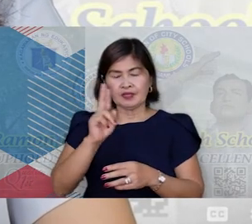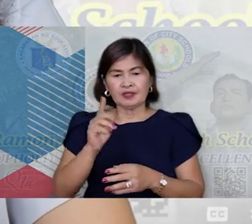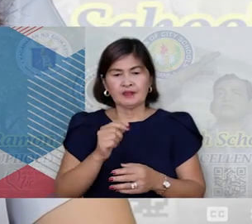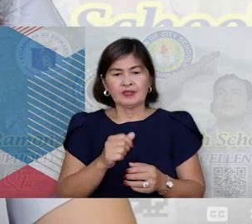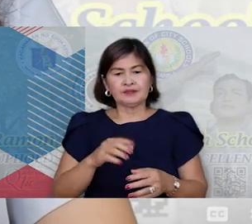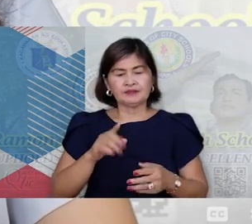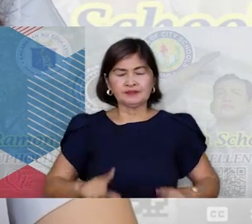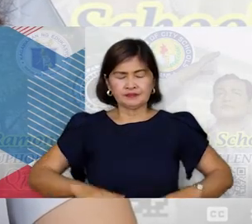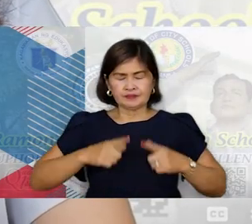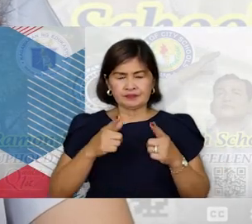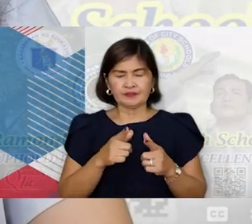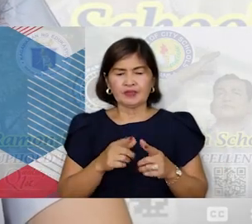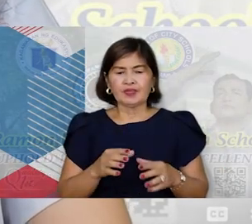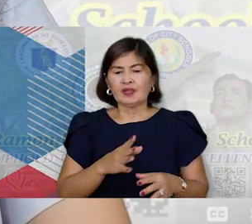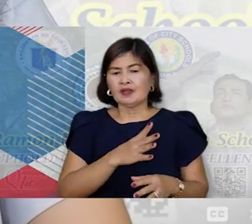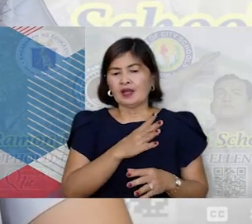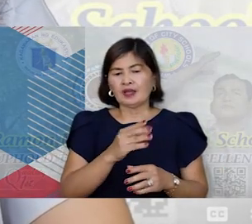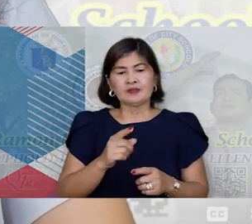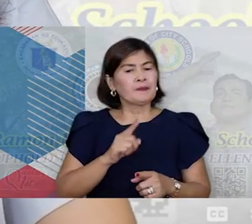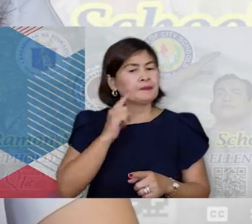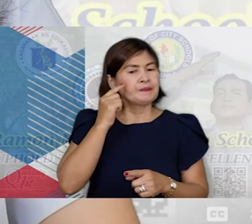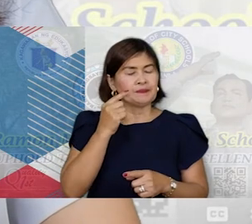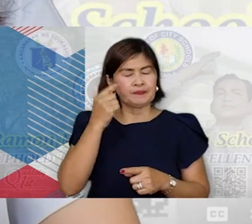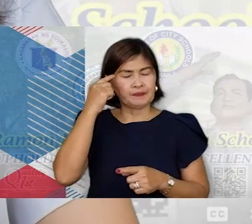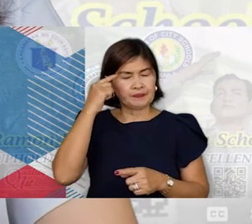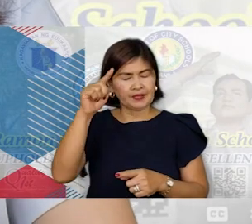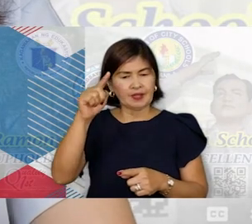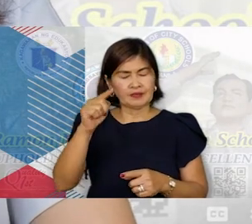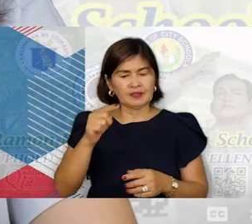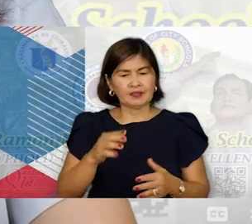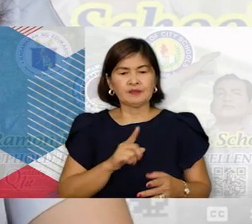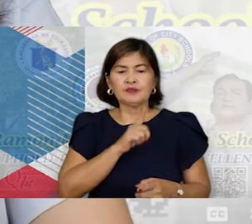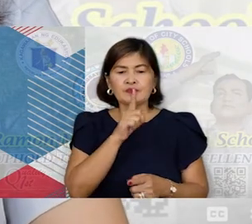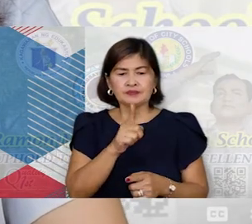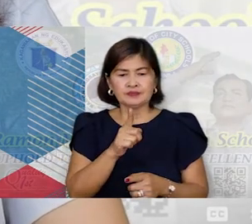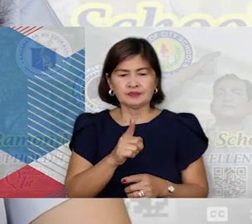buhay at upang makatugon sa pagbabagong global.